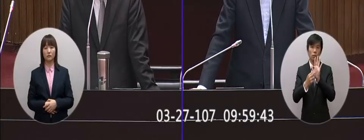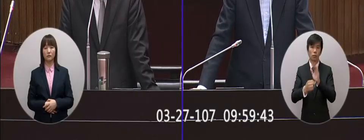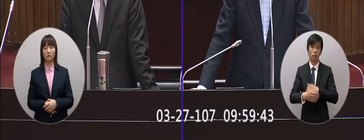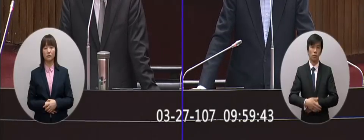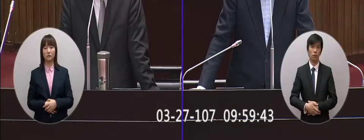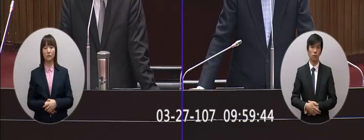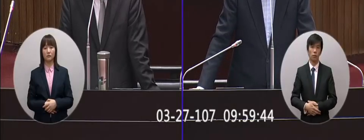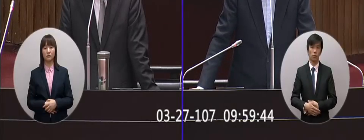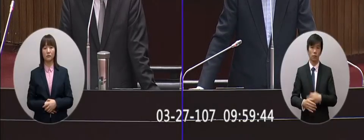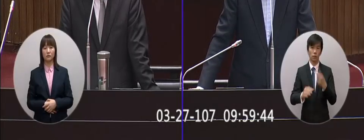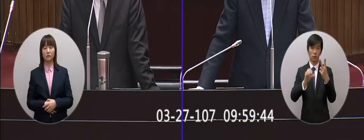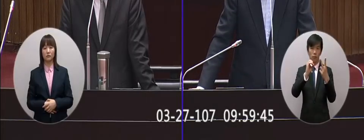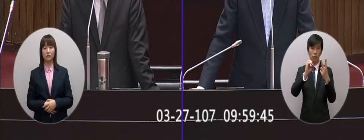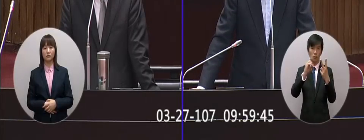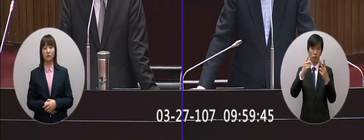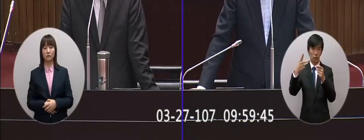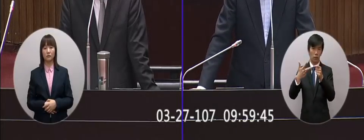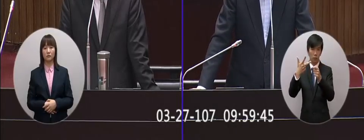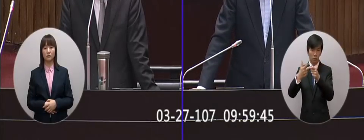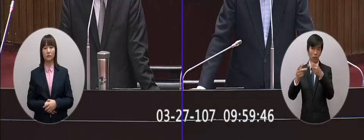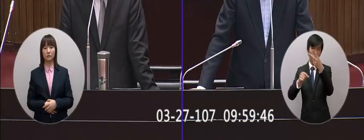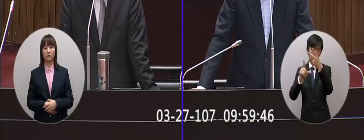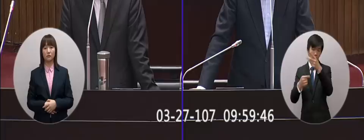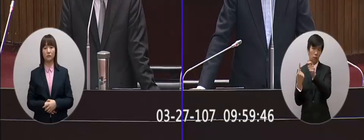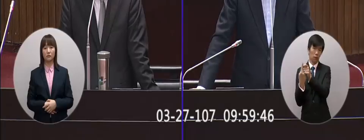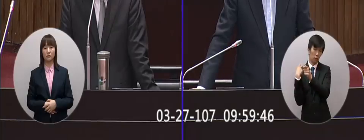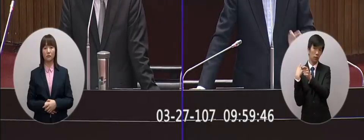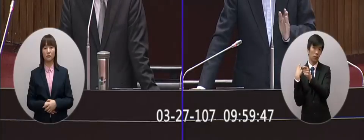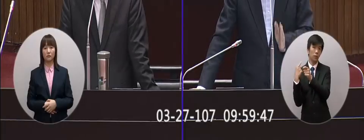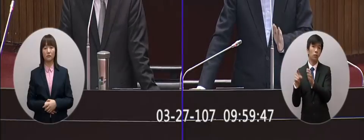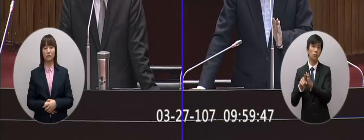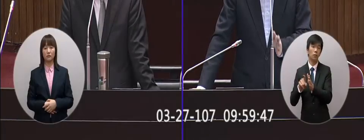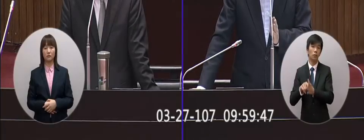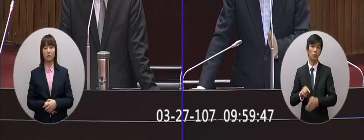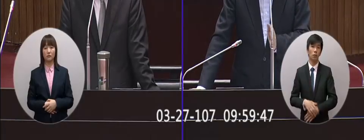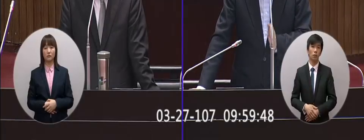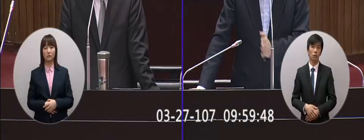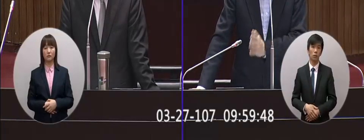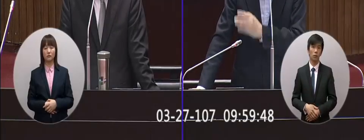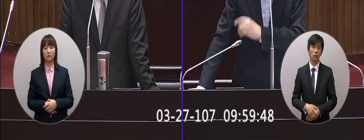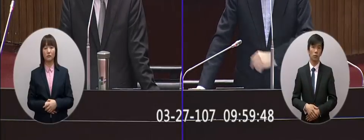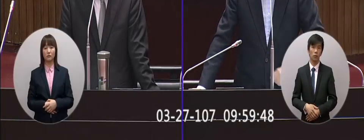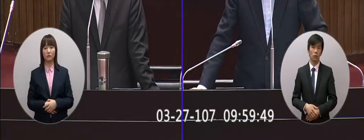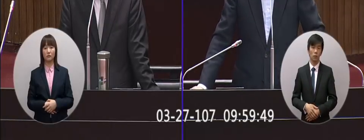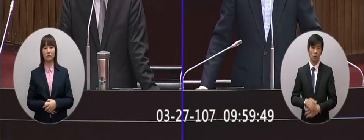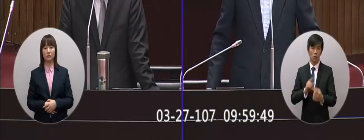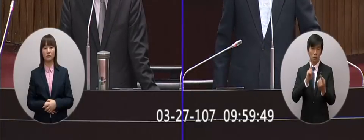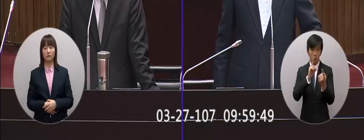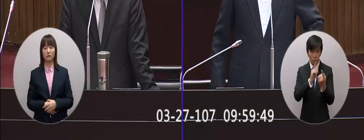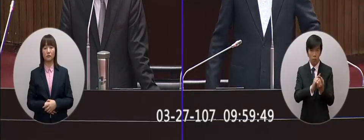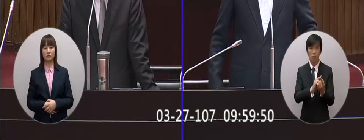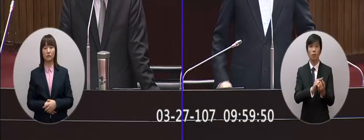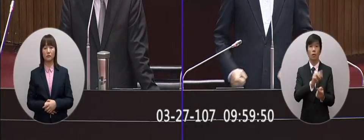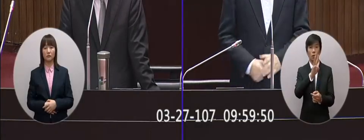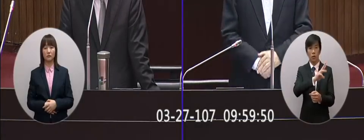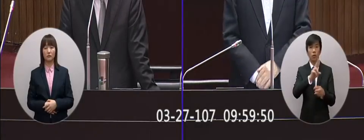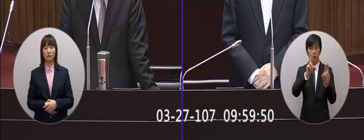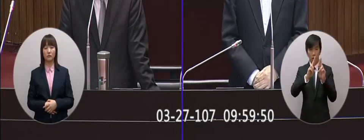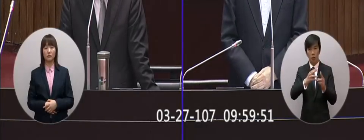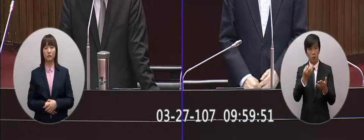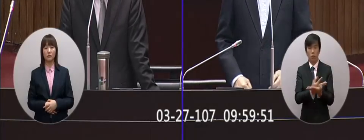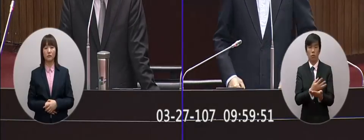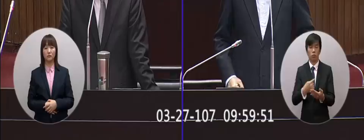2017年2月份，就是去年年初，蔡英文还在说，面对缺水缺电，政府已经准备